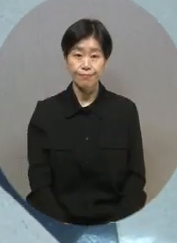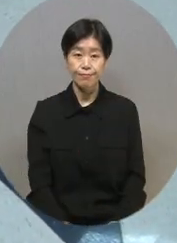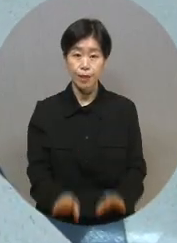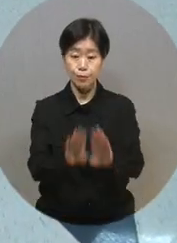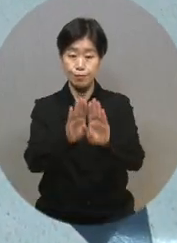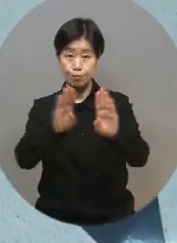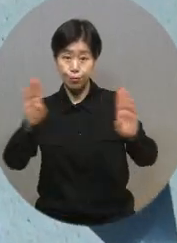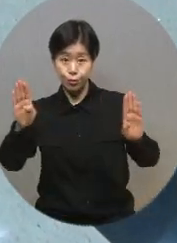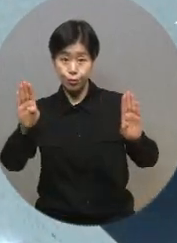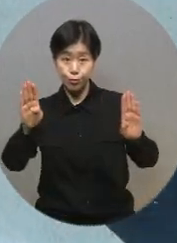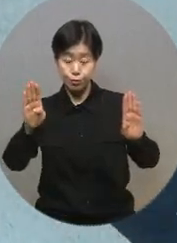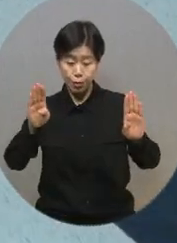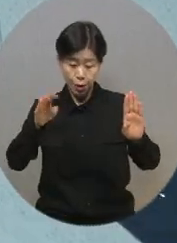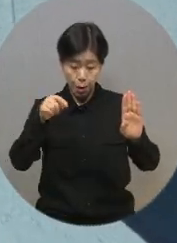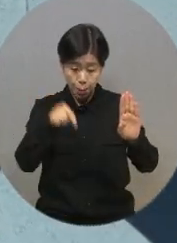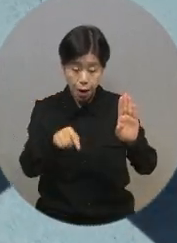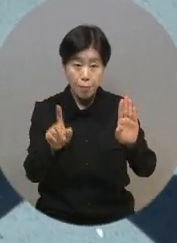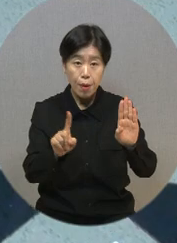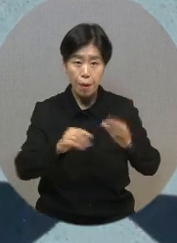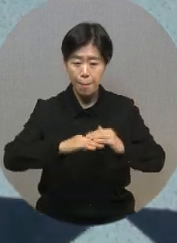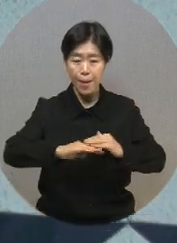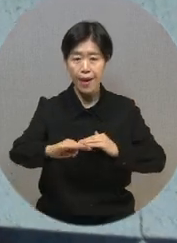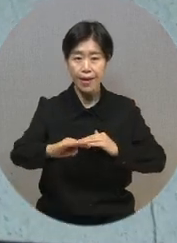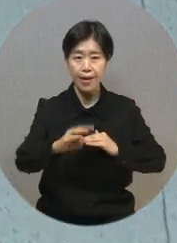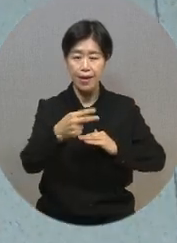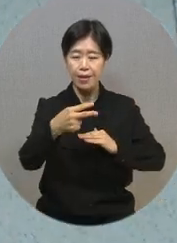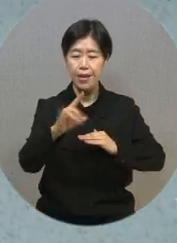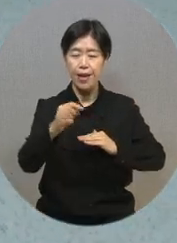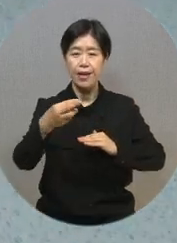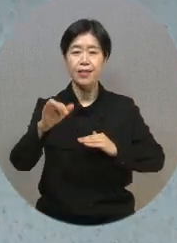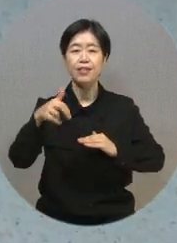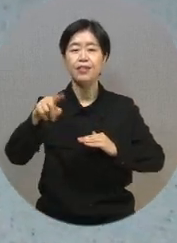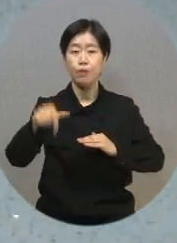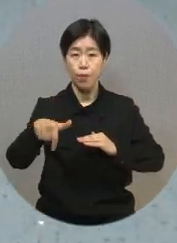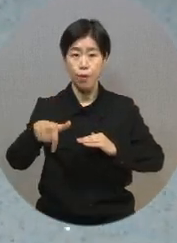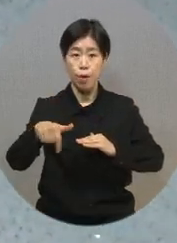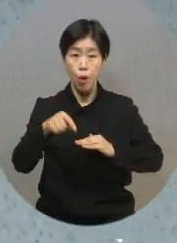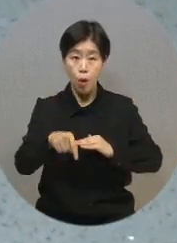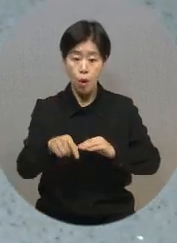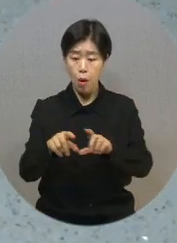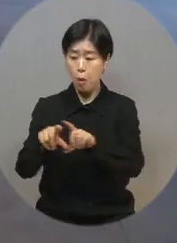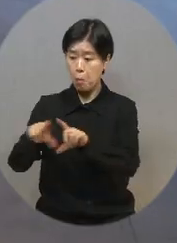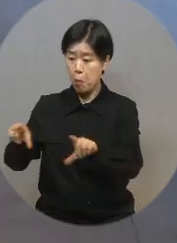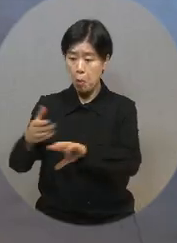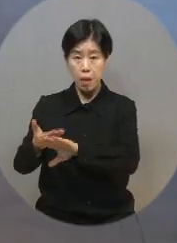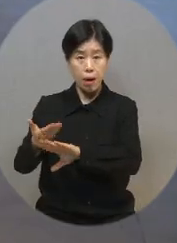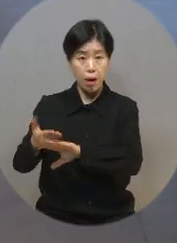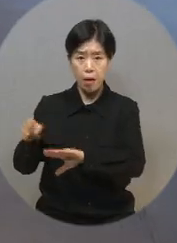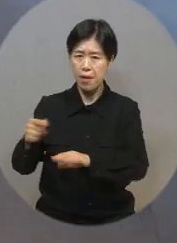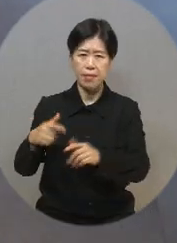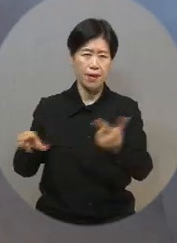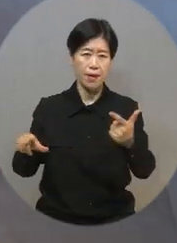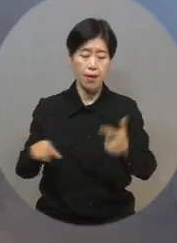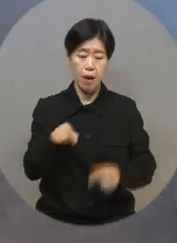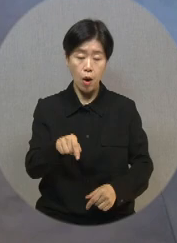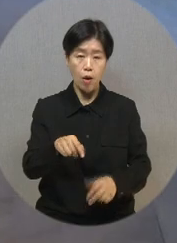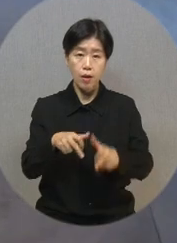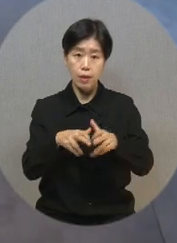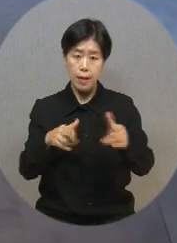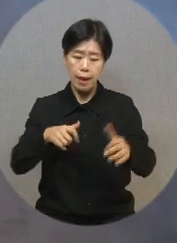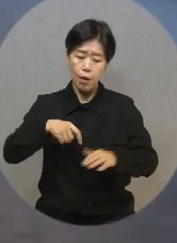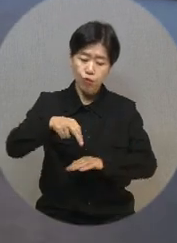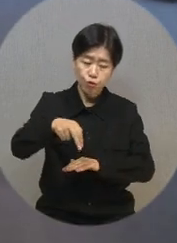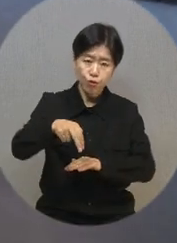들어서면 반짝반짝 대리석의 바닥이 보입니다. 일반 대리석과는 차원이 다릅니다. 장애인의 보행을 위해